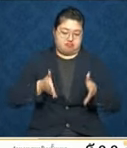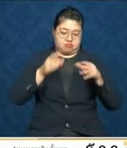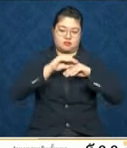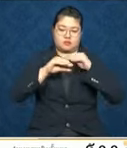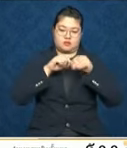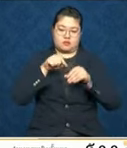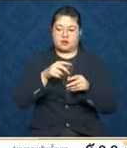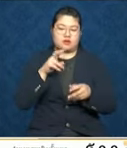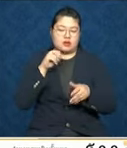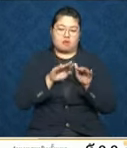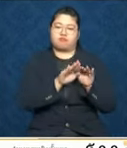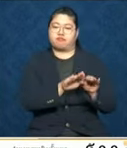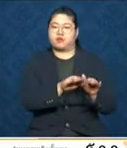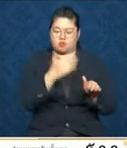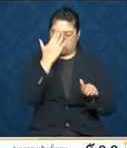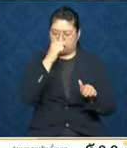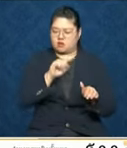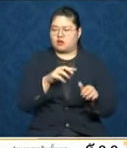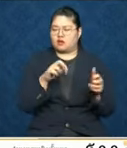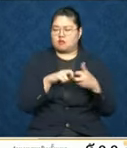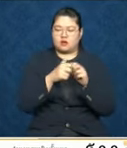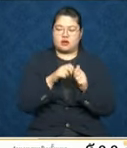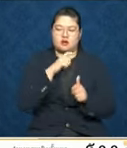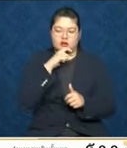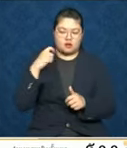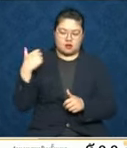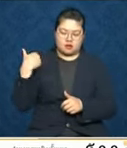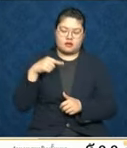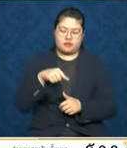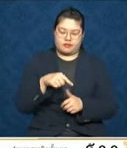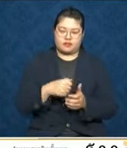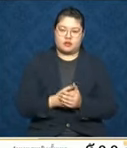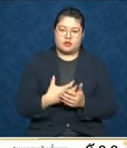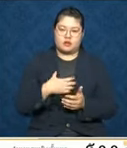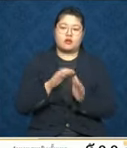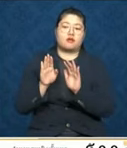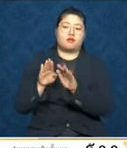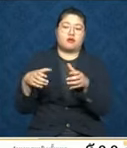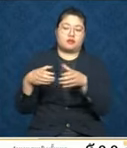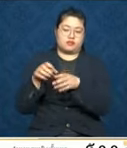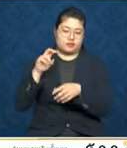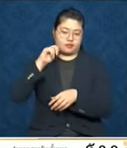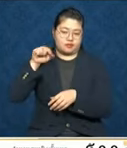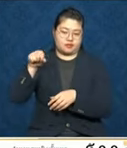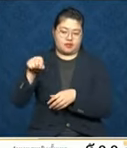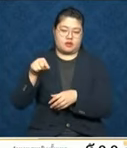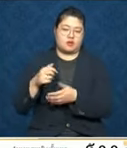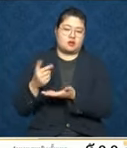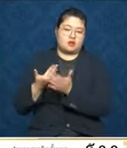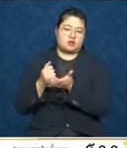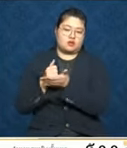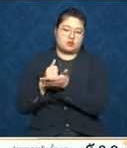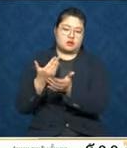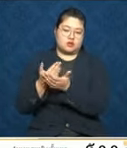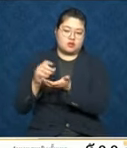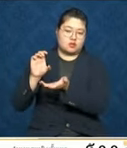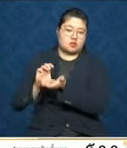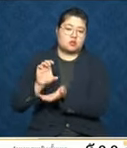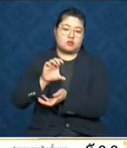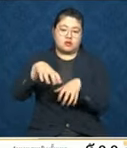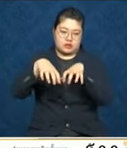ช้ในยามฤดูแล้งเพื่ออุปโภคบริโภคครับจึงอยากจะขอประสานไปยังกรมชลประทานครับเร่งจัดสรรงบประมาณเพื่อด